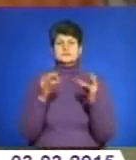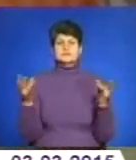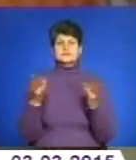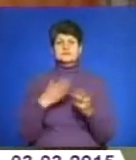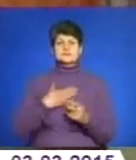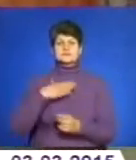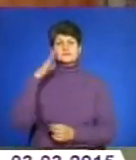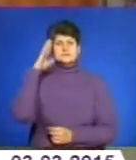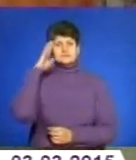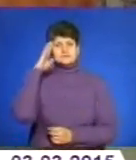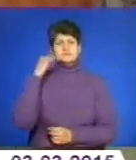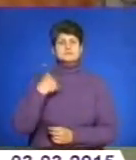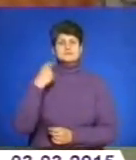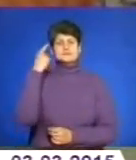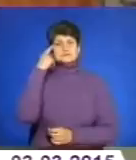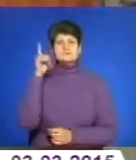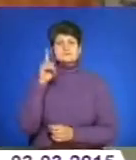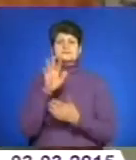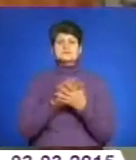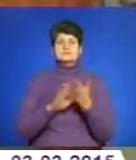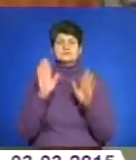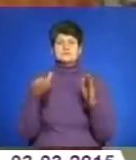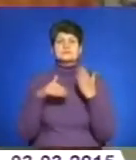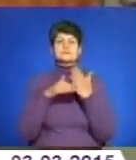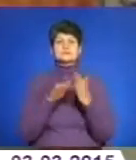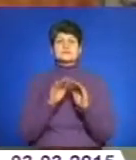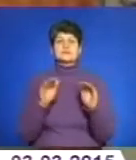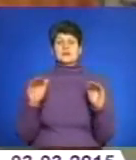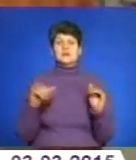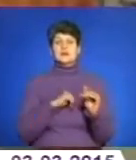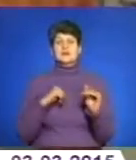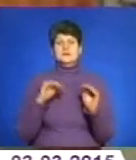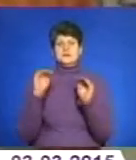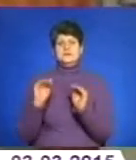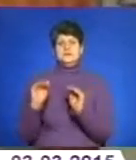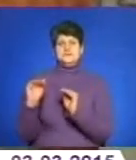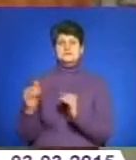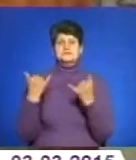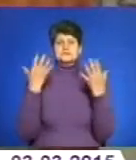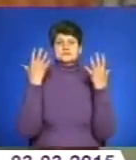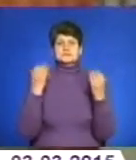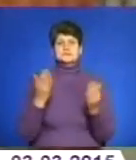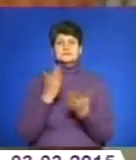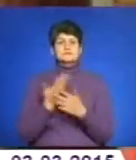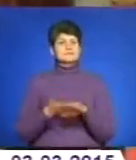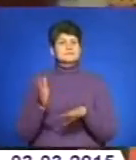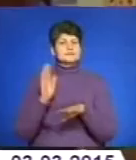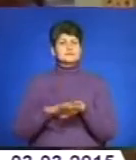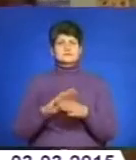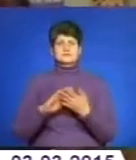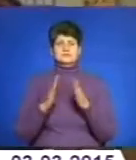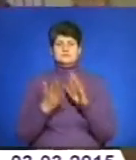бійців, ми думаємо, що і надалі будемо допомагати діткам, саме меншим, які на сьогоднішній день перебувають в дуже важких умовах. Мені